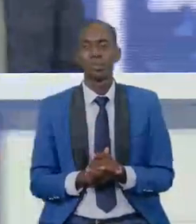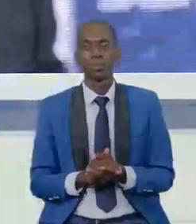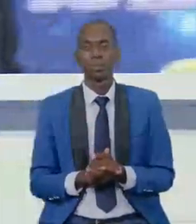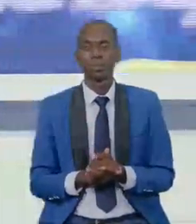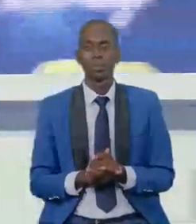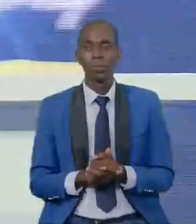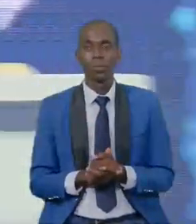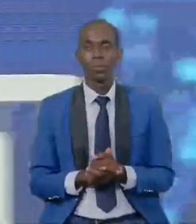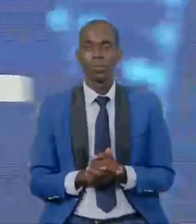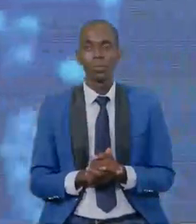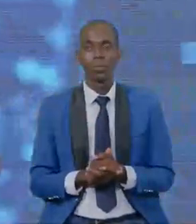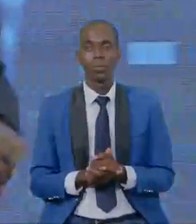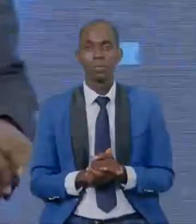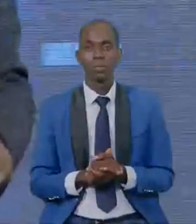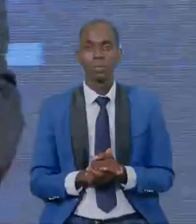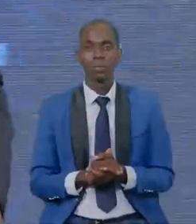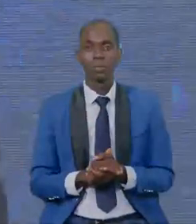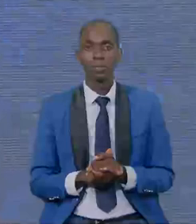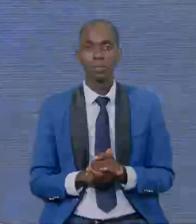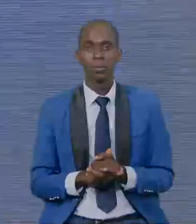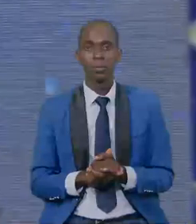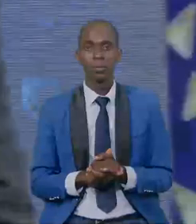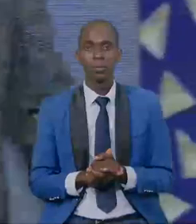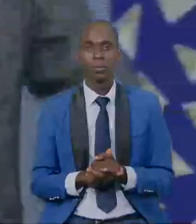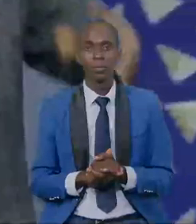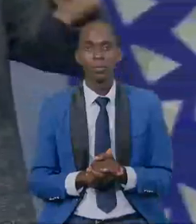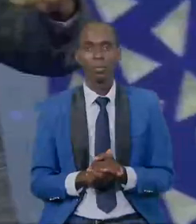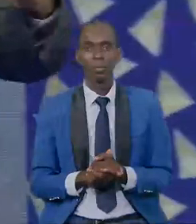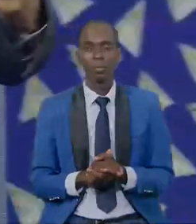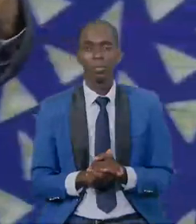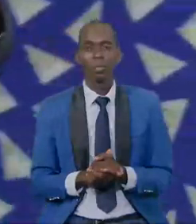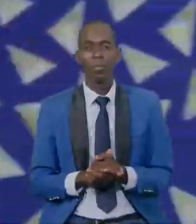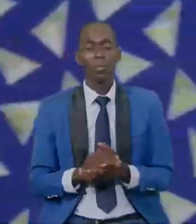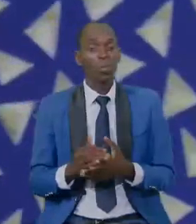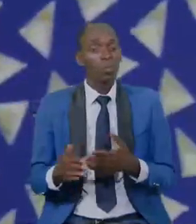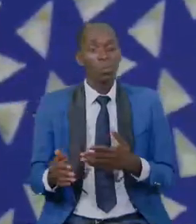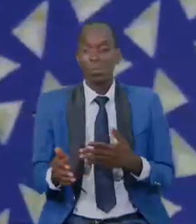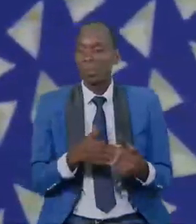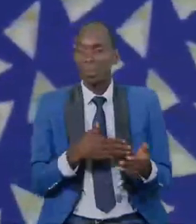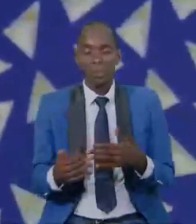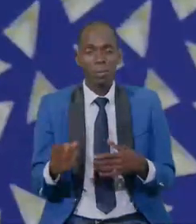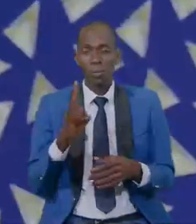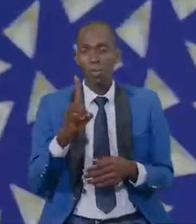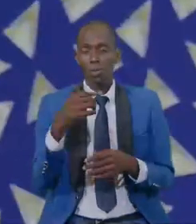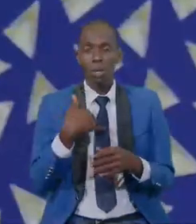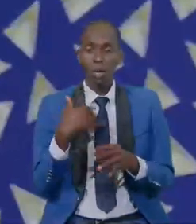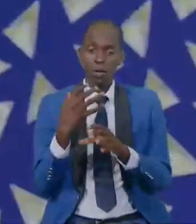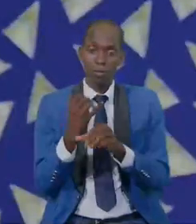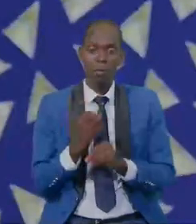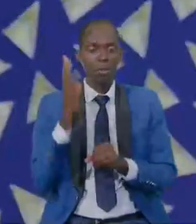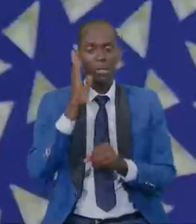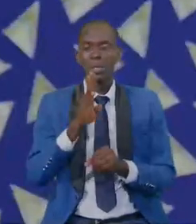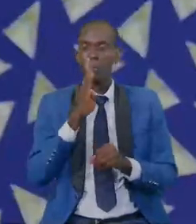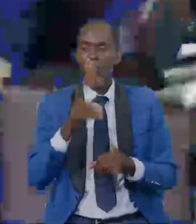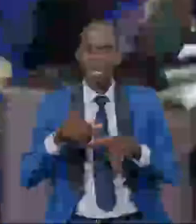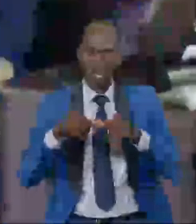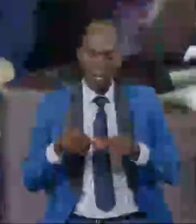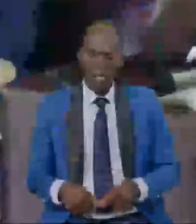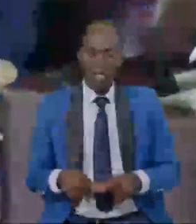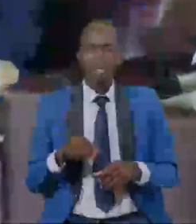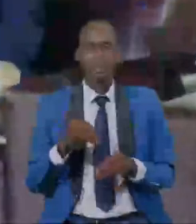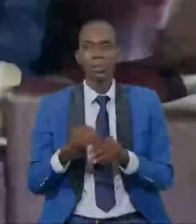pas uniquement les choses matérielles, mais il donne le salut, la sanctification et la puissance du Saint-Esprit.